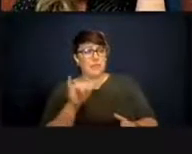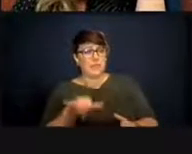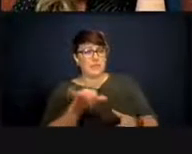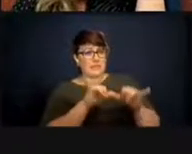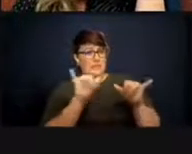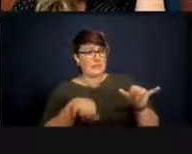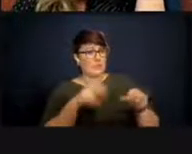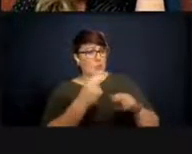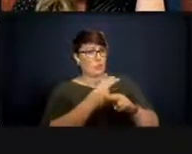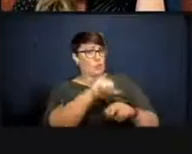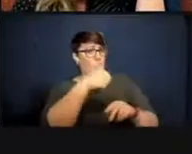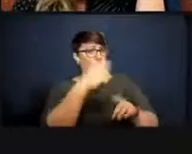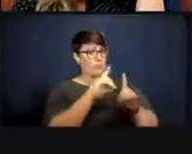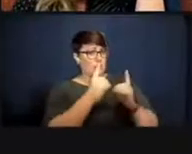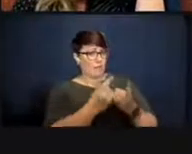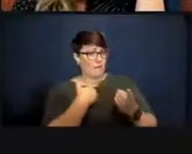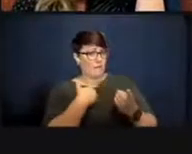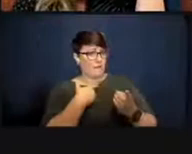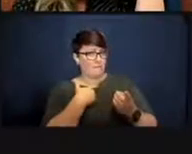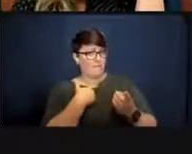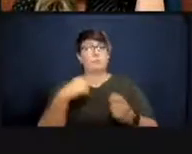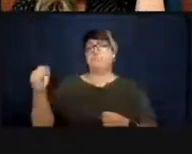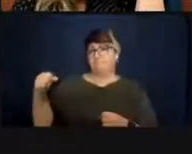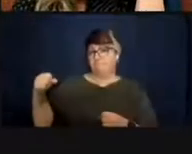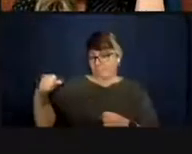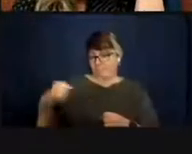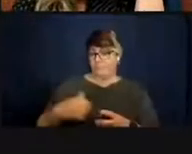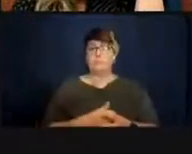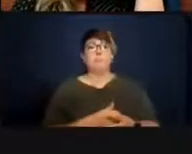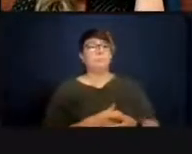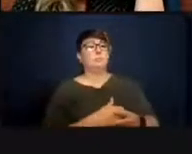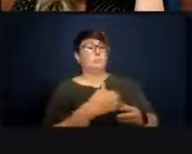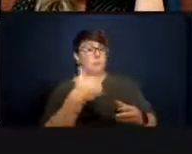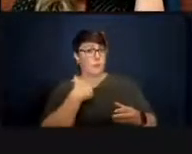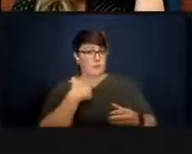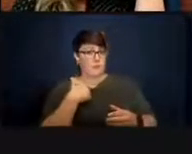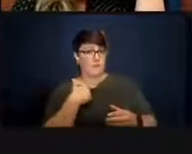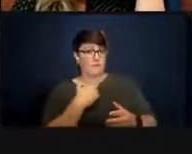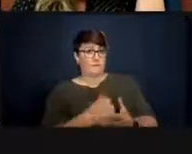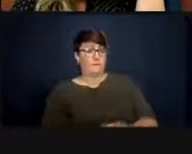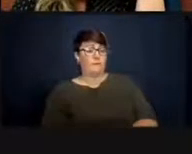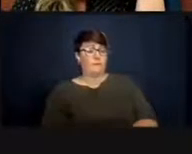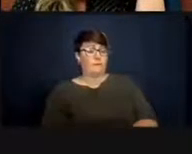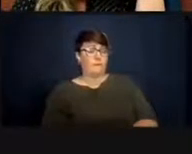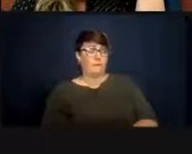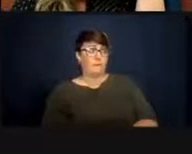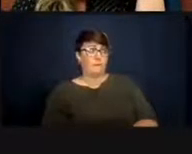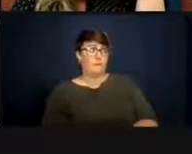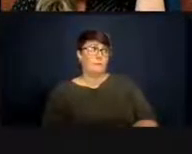Je, ni mfumo ambao unafanyika katika wilaya nyingine? Ndiyo.